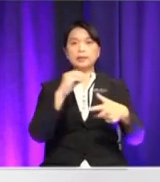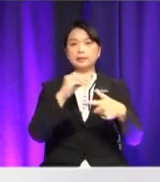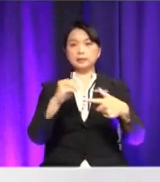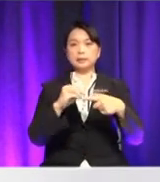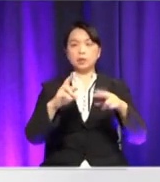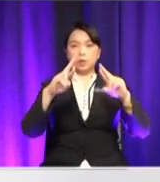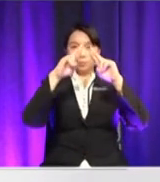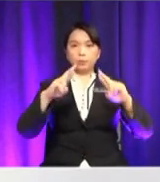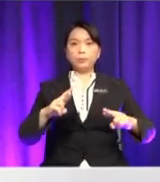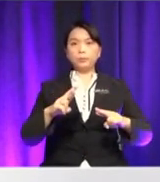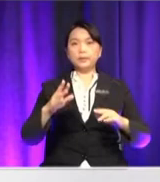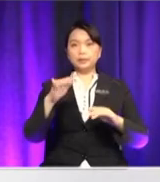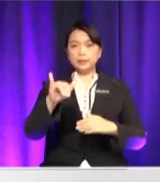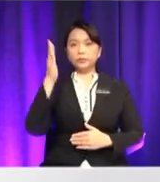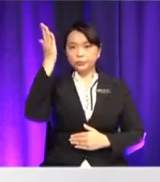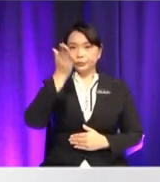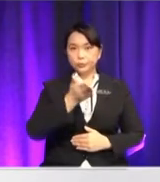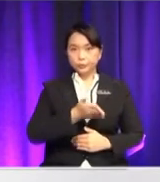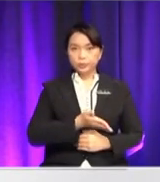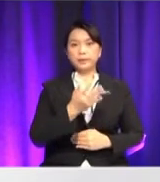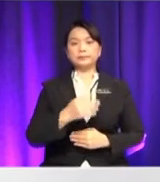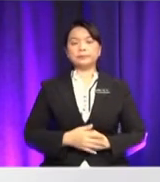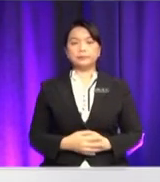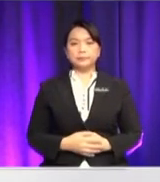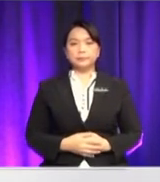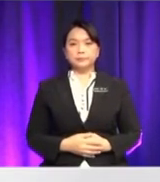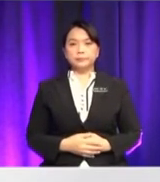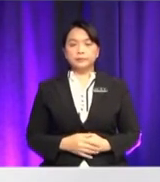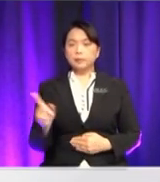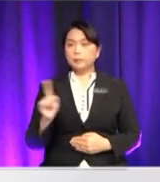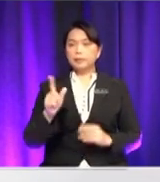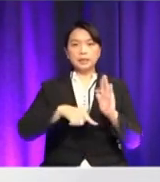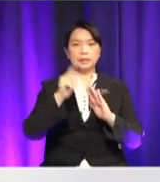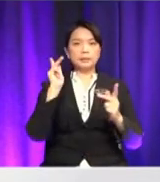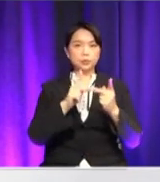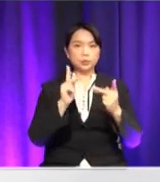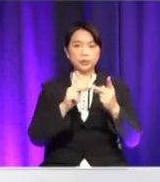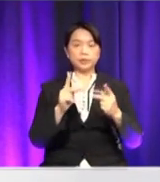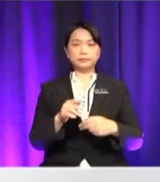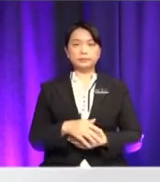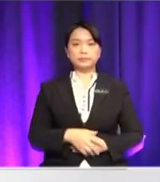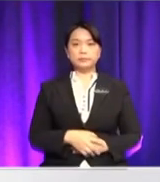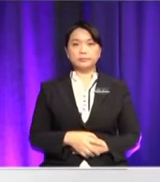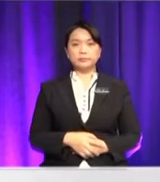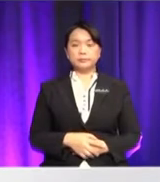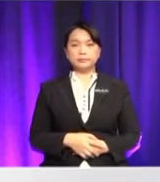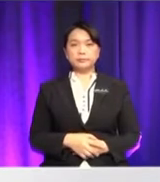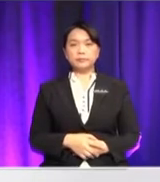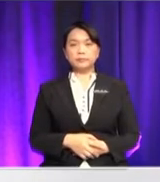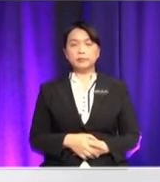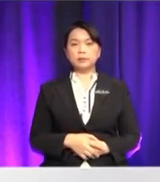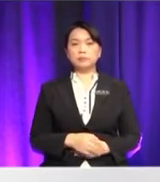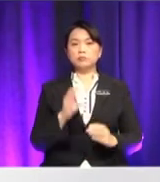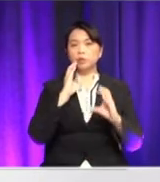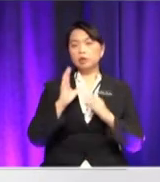Oke silahkan coba yang lebih sesuai hubung curam kate